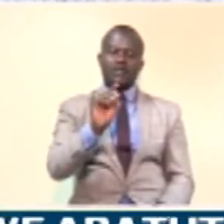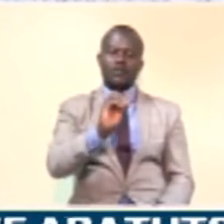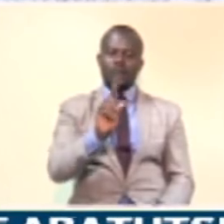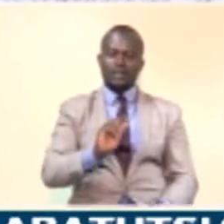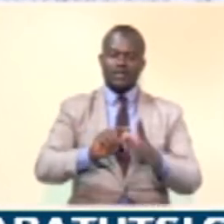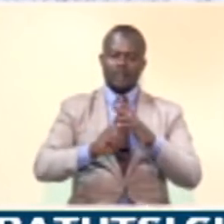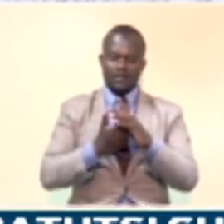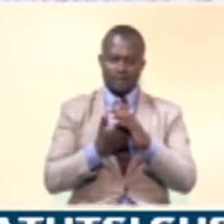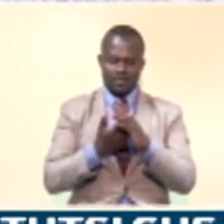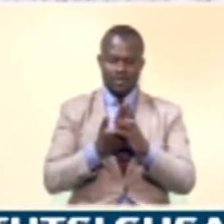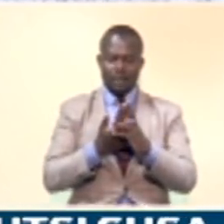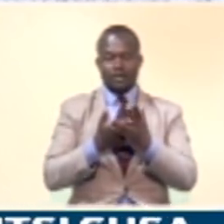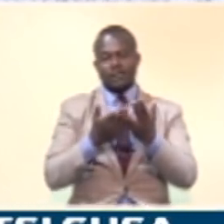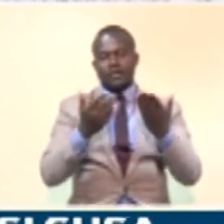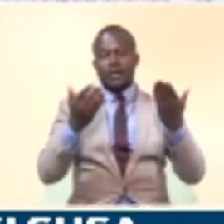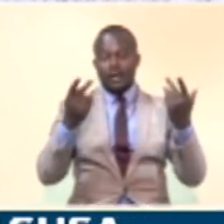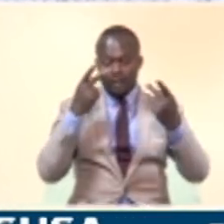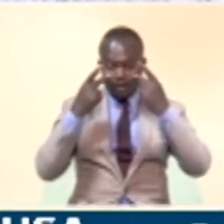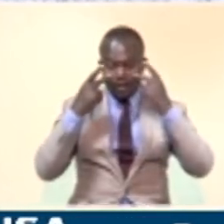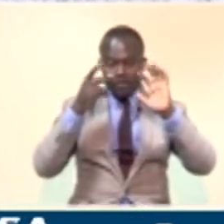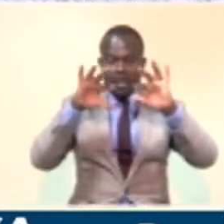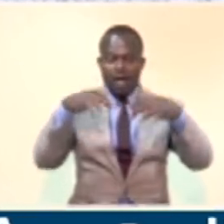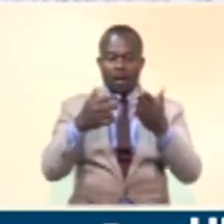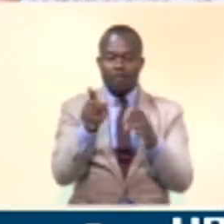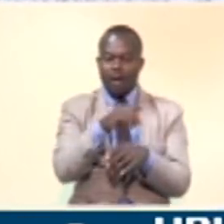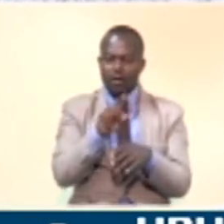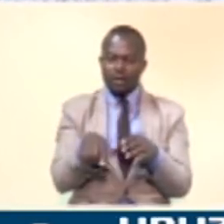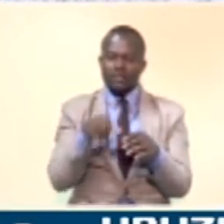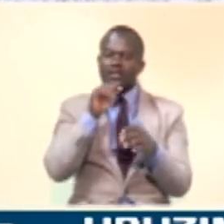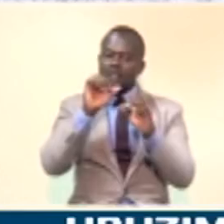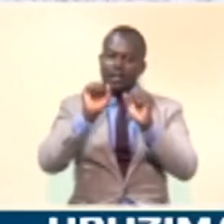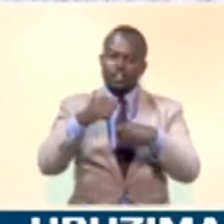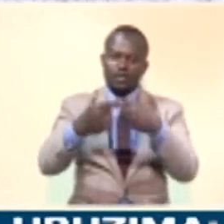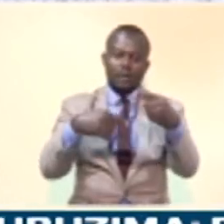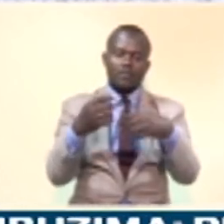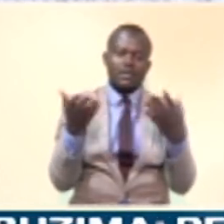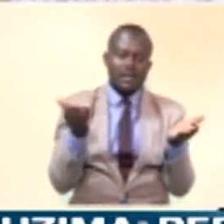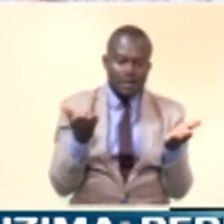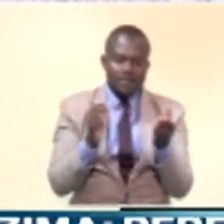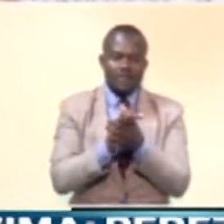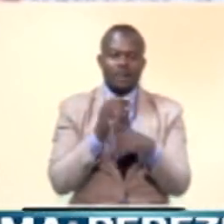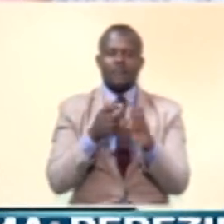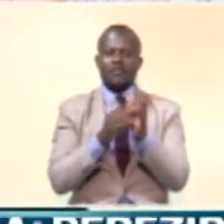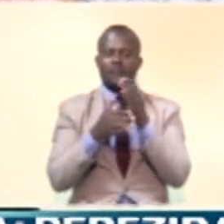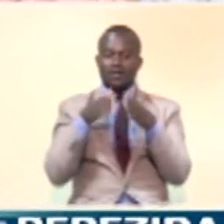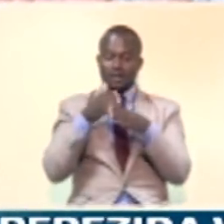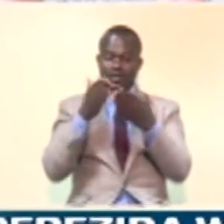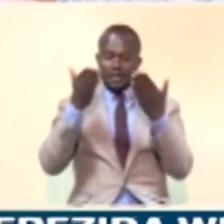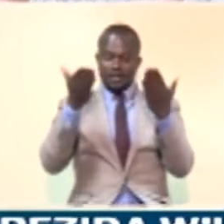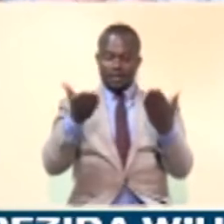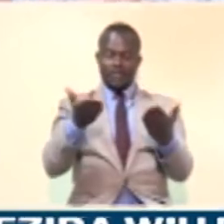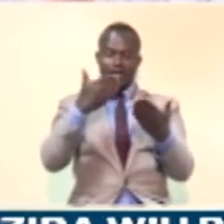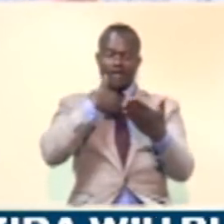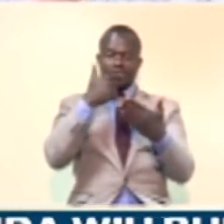gutangira ari burebe aho byapfiriye aho bitashobore gukomeza ari bubyubakireho